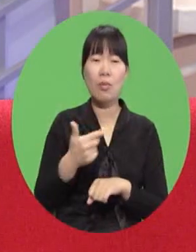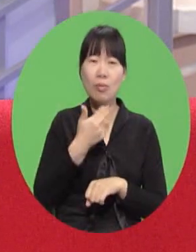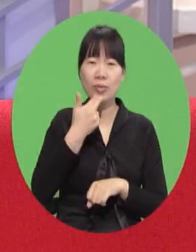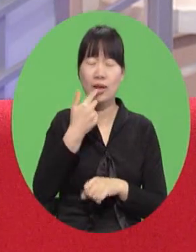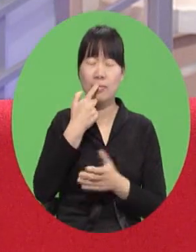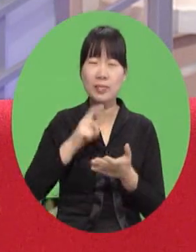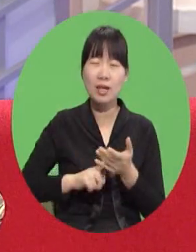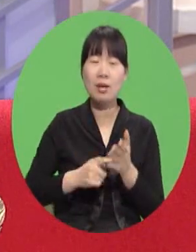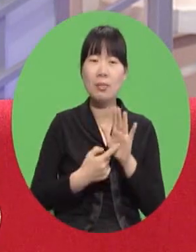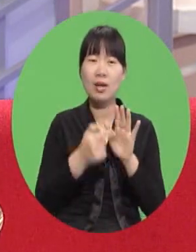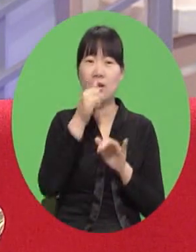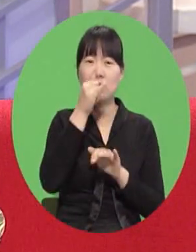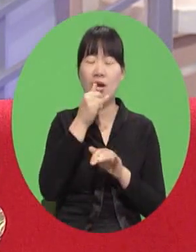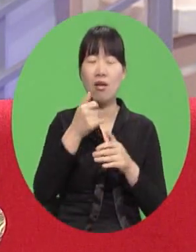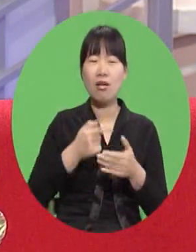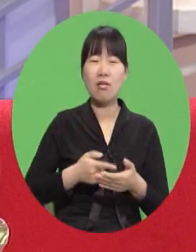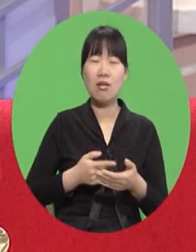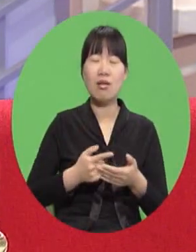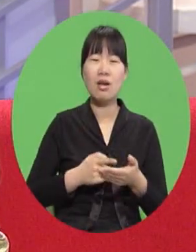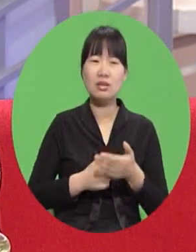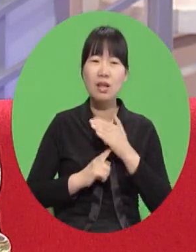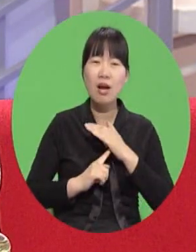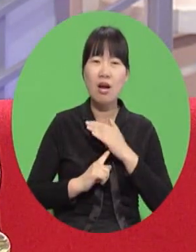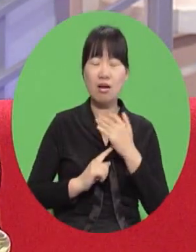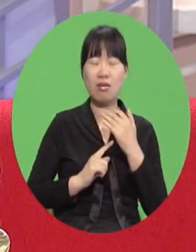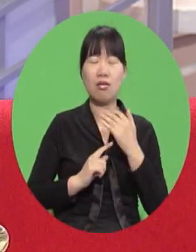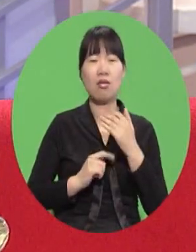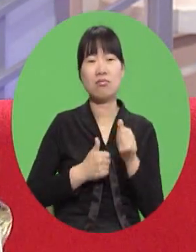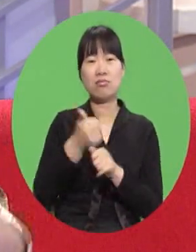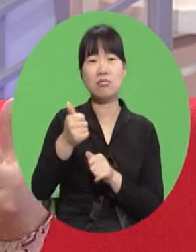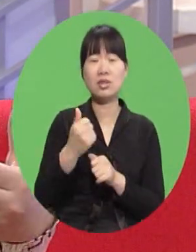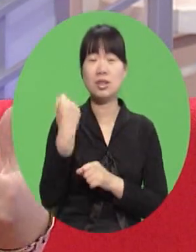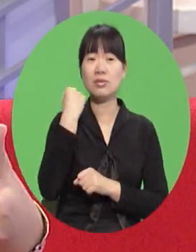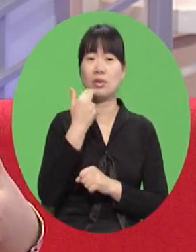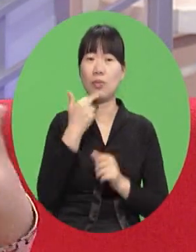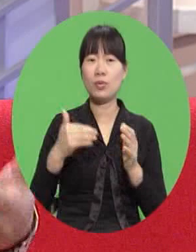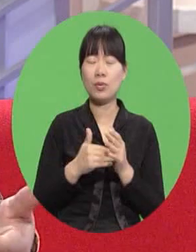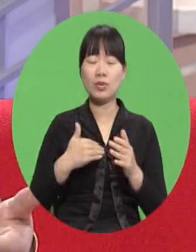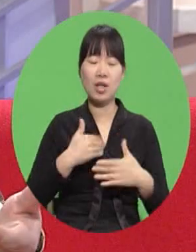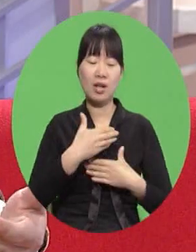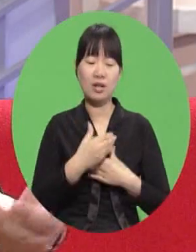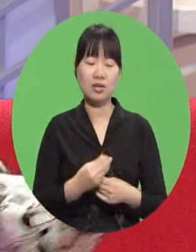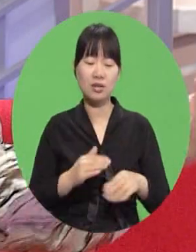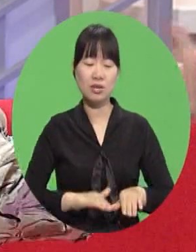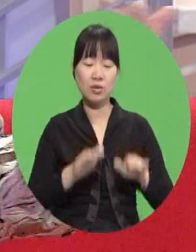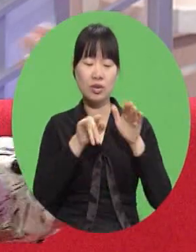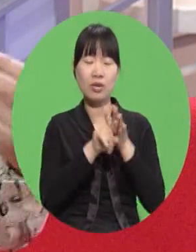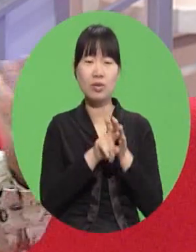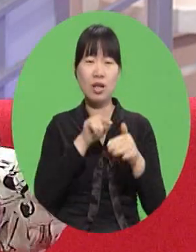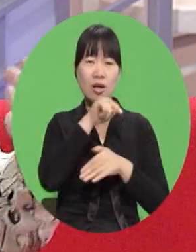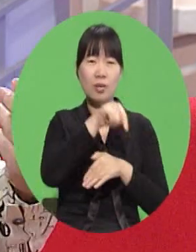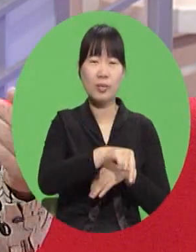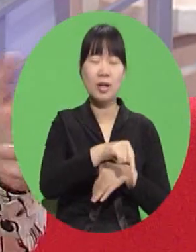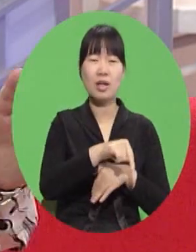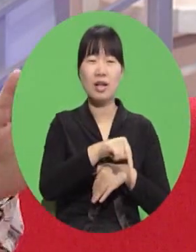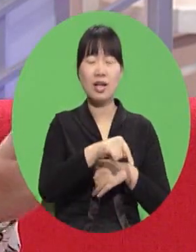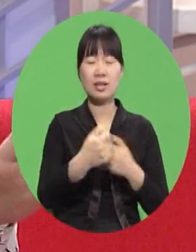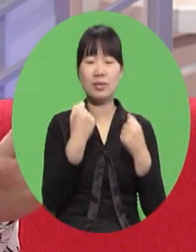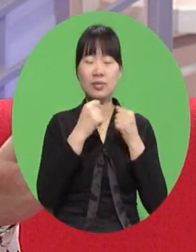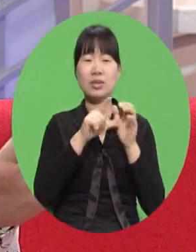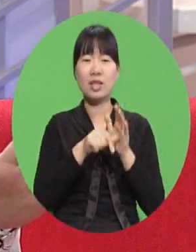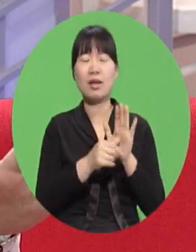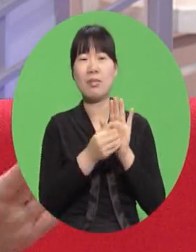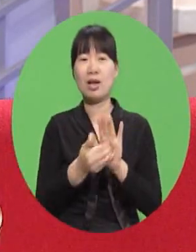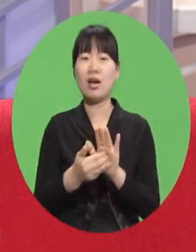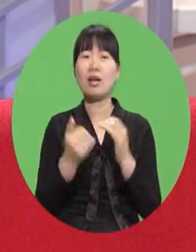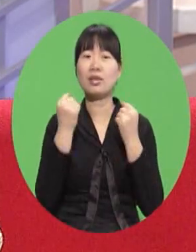쉽게 표현하면 좌절을 딛고 나가는 힘도 좀 없고 뭔가 나를 안전하게 성장시키기 위해서 외부에서 힘이 왔을 때